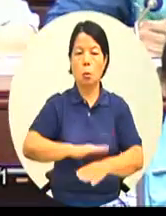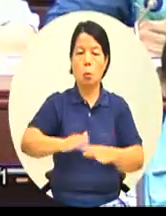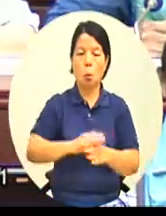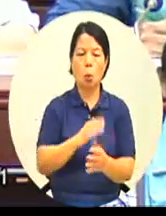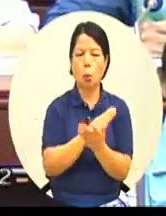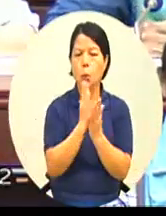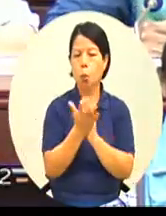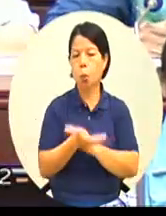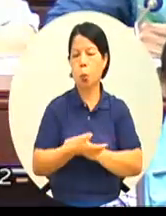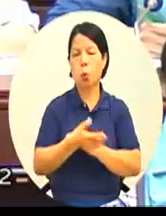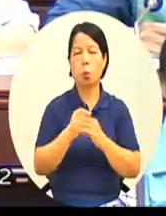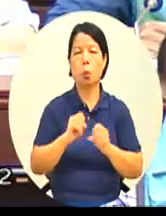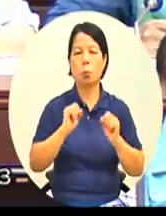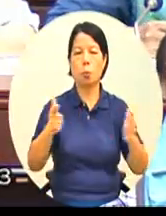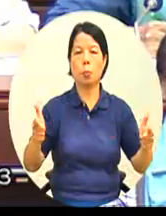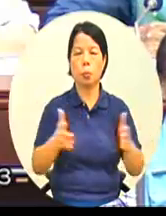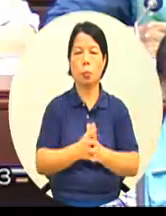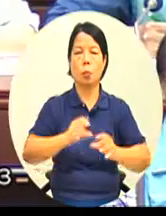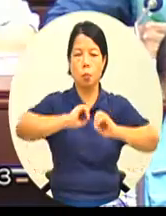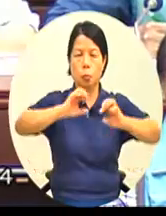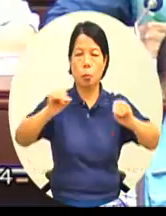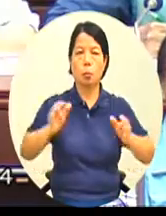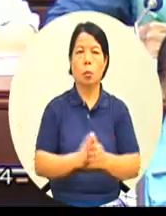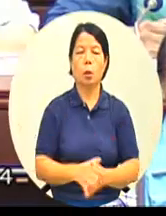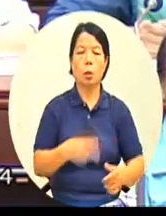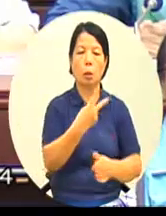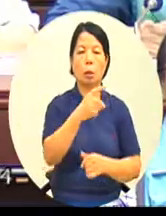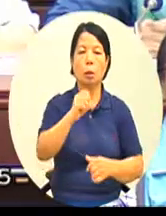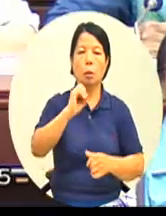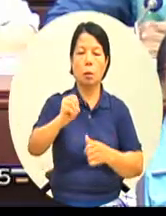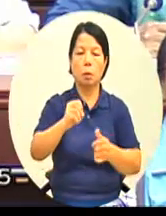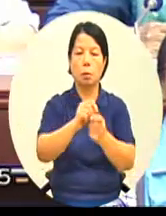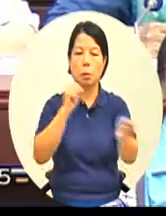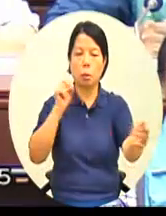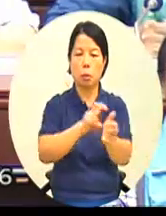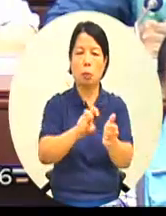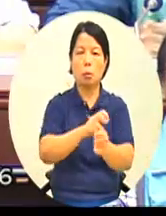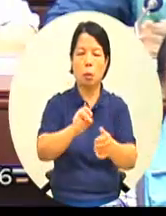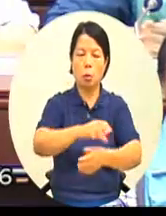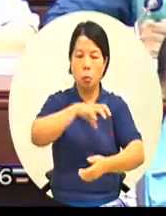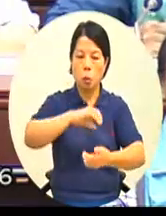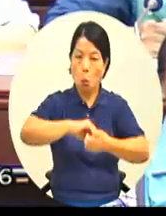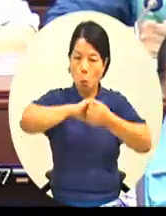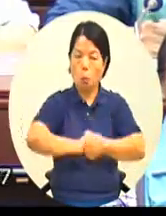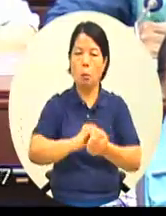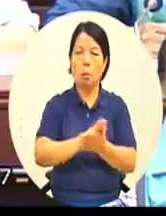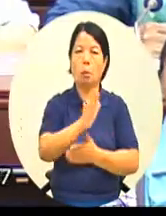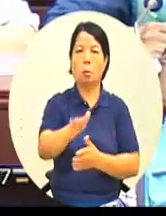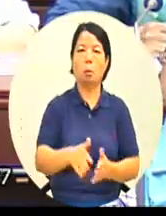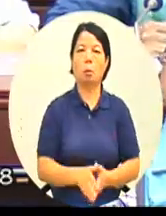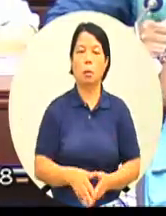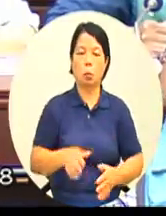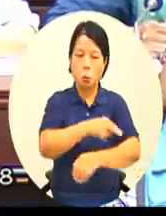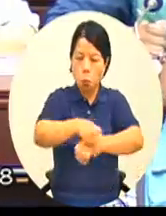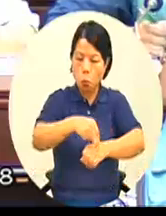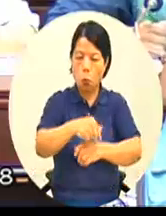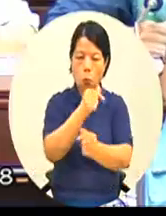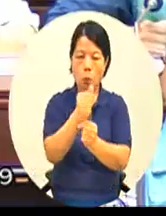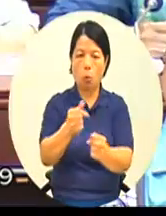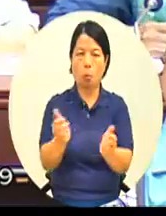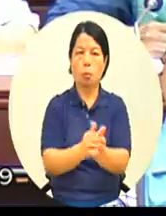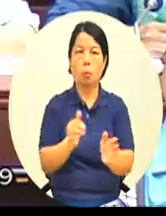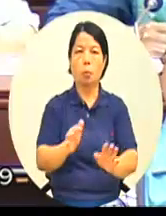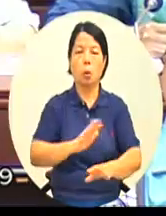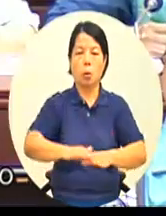的方式，等到我们正式版的那个长照 2.0 的内容都已经定案确定之后，我们都已经规划好，我们会